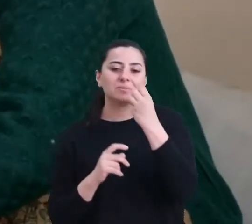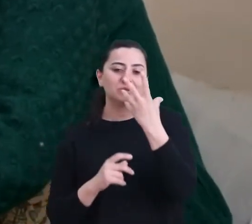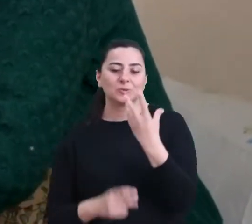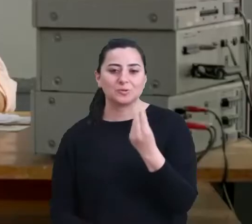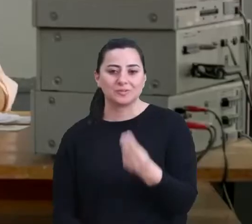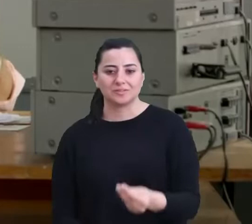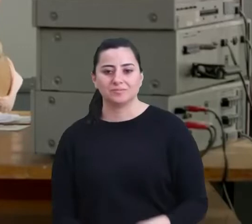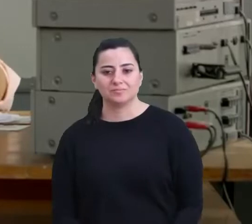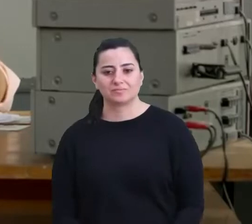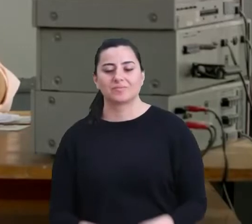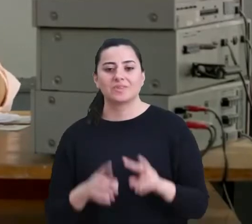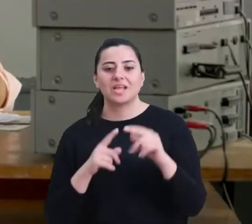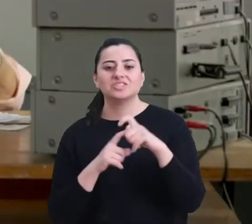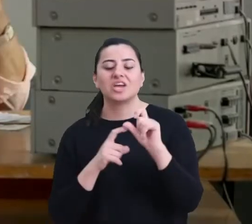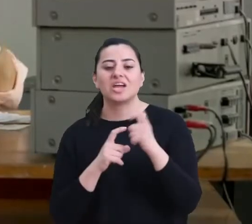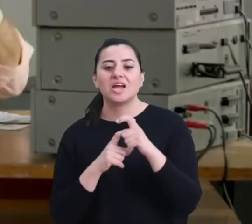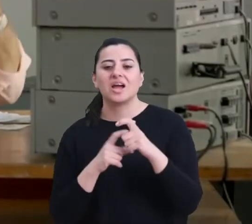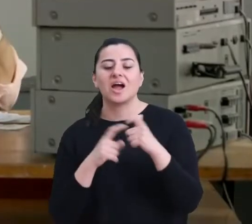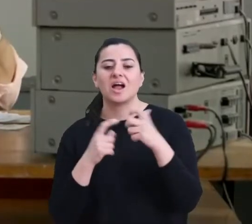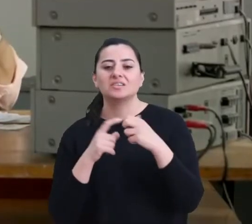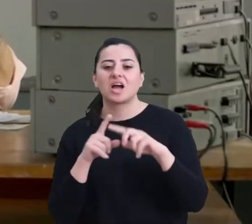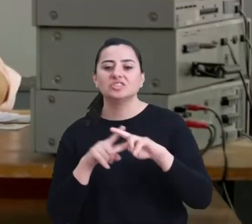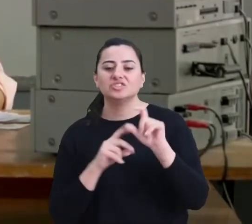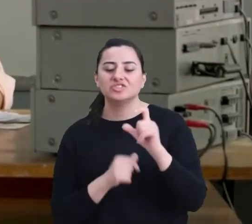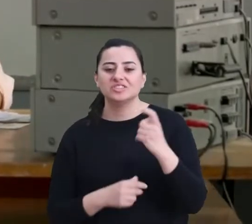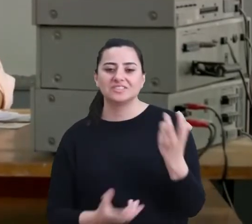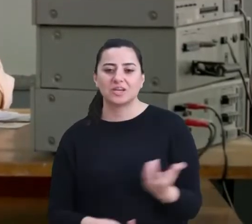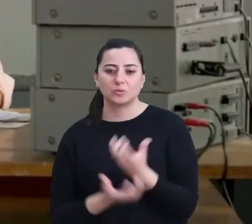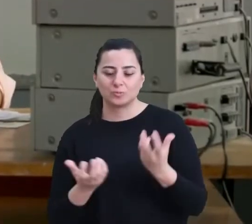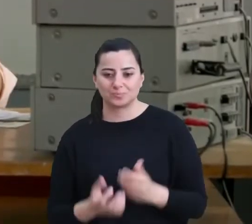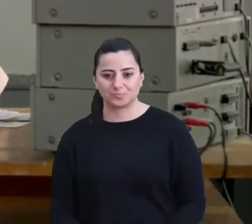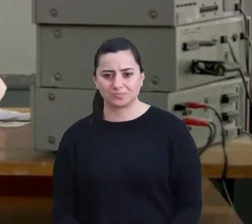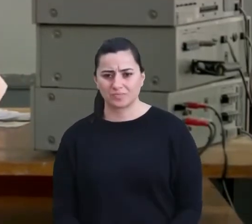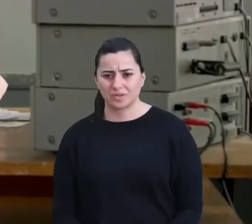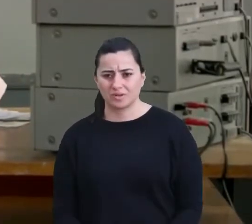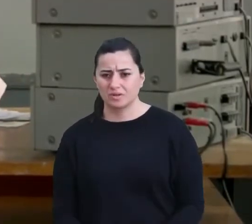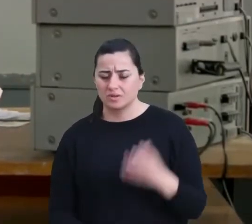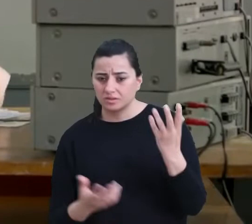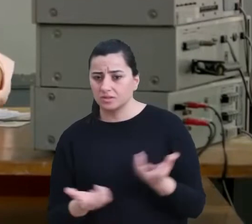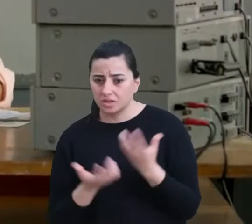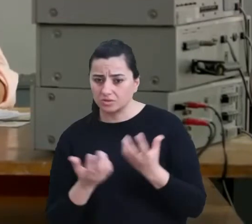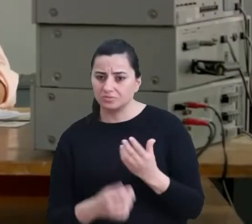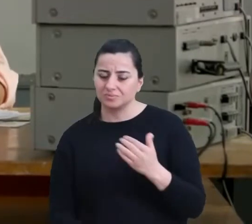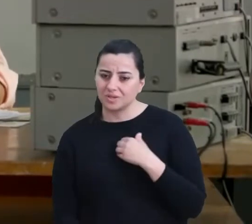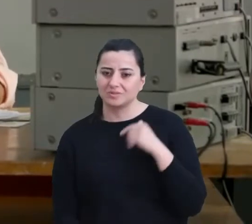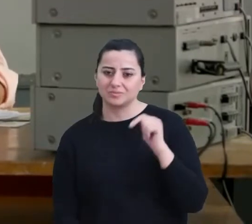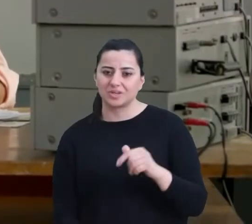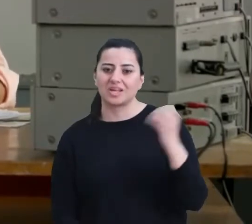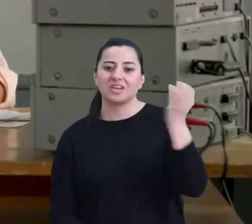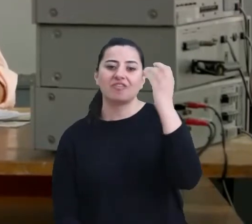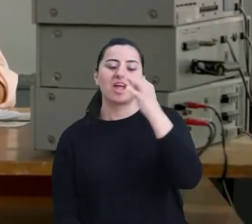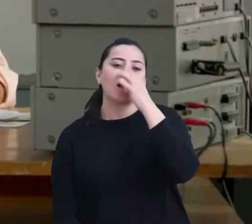demiş. Neşet Ertaş'tan geliyor. Yanıyorum hele. Arkadaş yanıyormuş. Ben de buradan